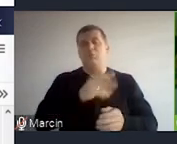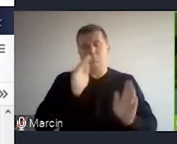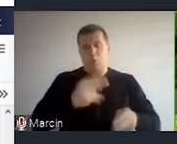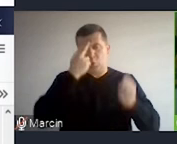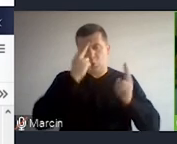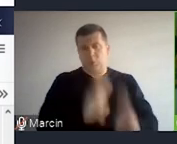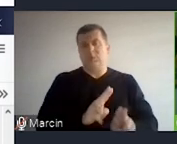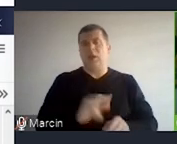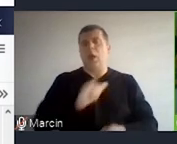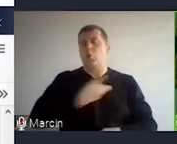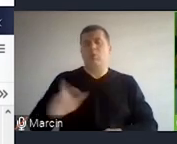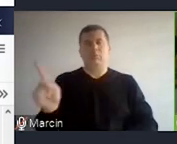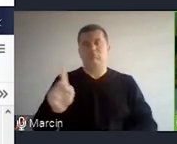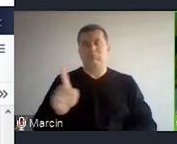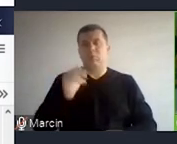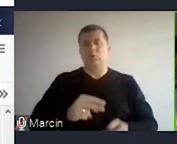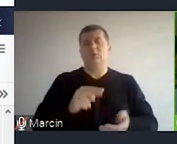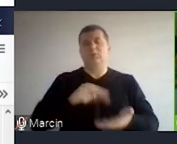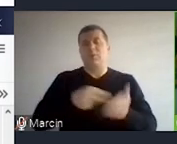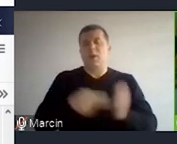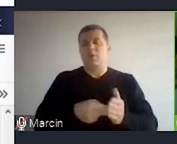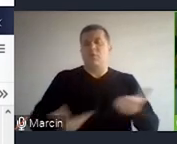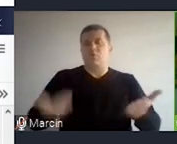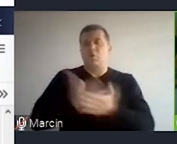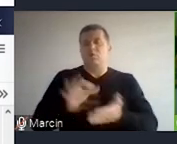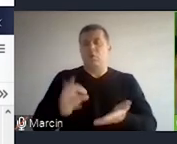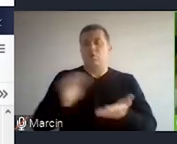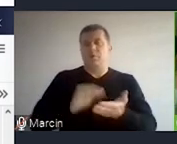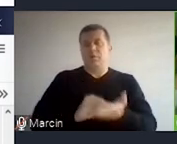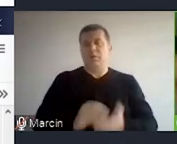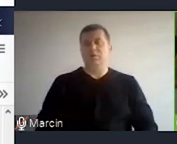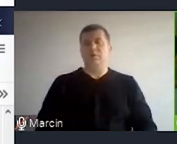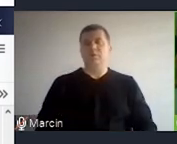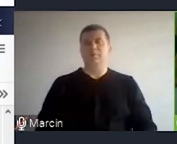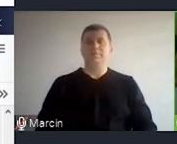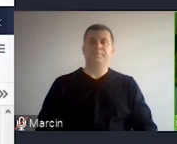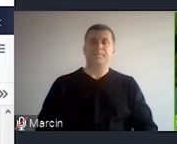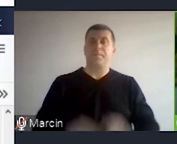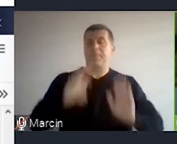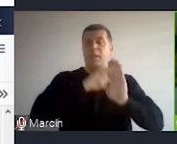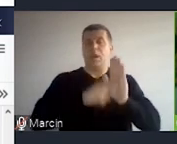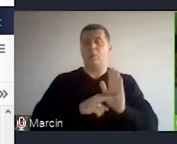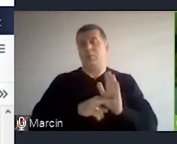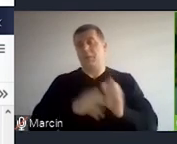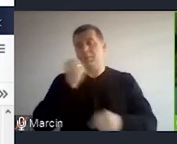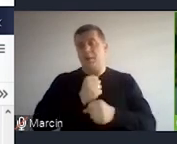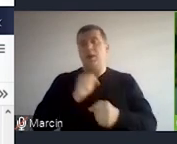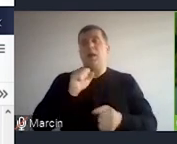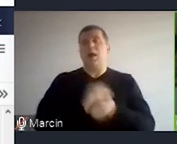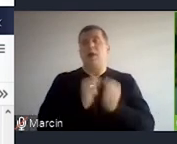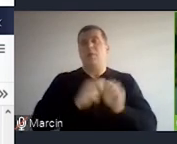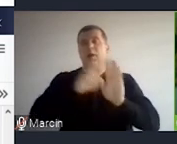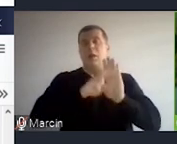kwalifikowalne. Oczywiście muszą być przewidziane we wniosku o dofinansowanie i w regulaminie pracy lub regulaminie